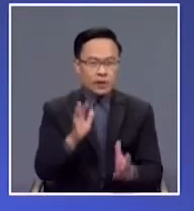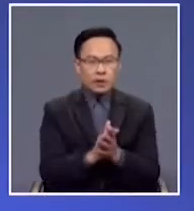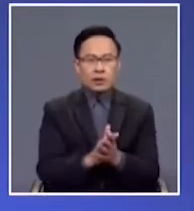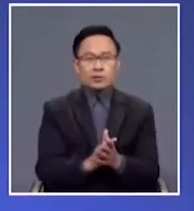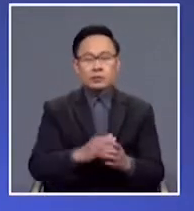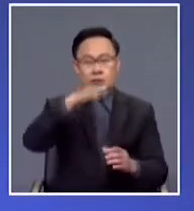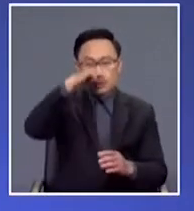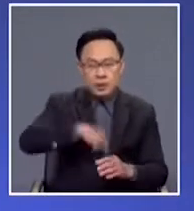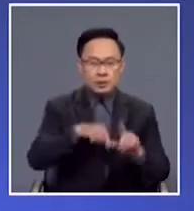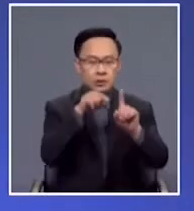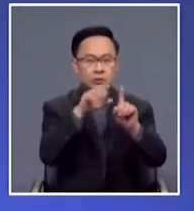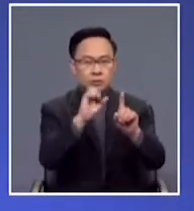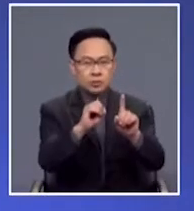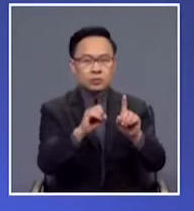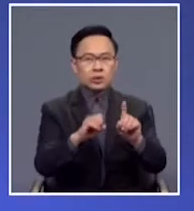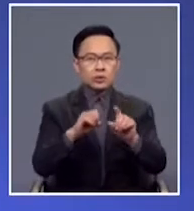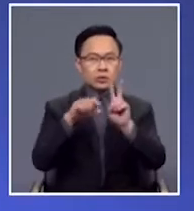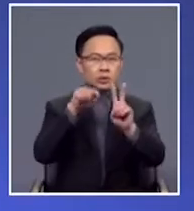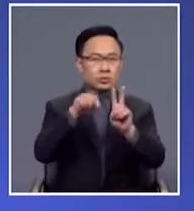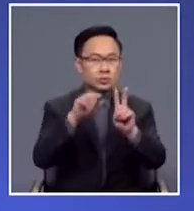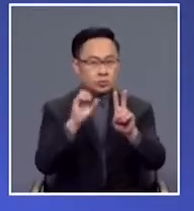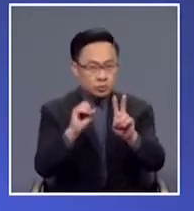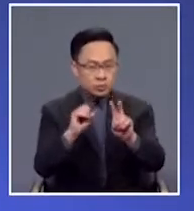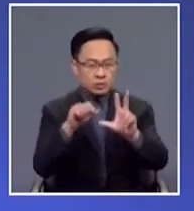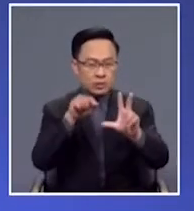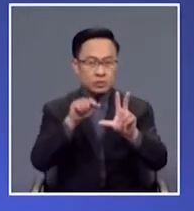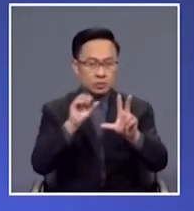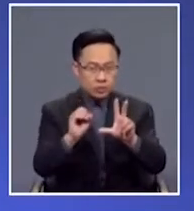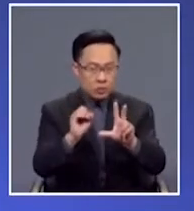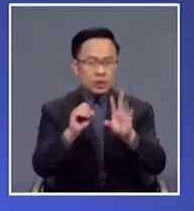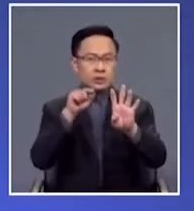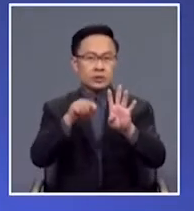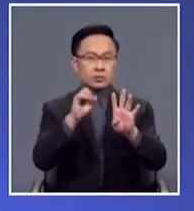1.0 2.0 3.0 หรือ 4.0 ก็ตามเราต่างก็ต้องพัฒนา